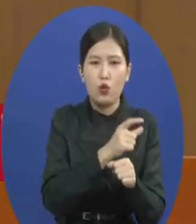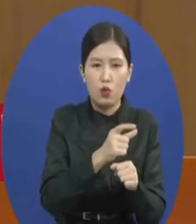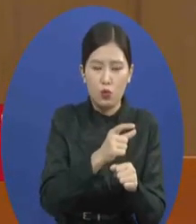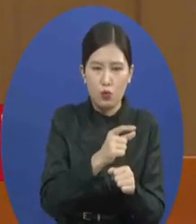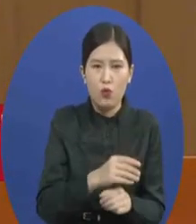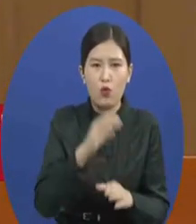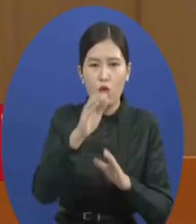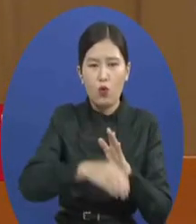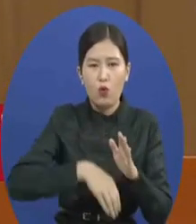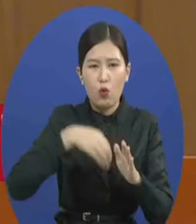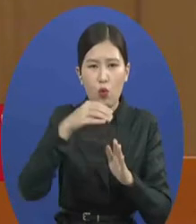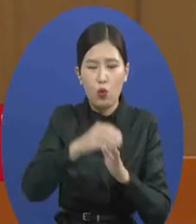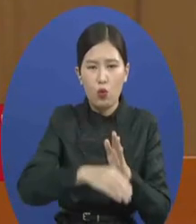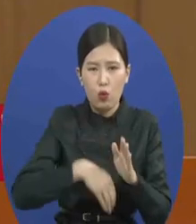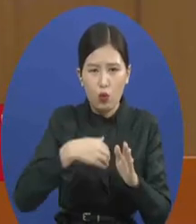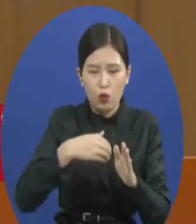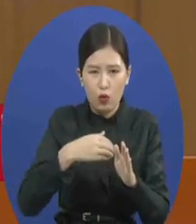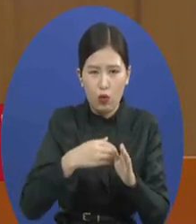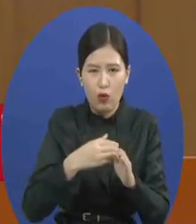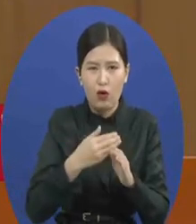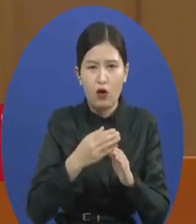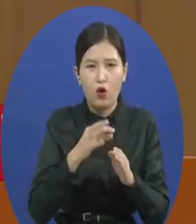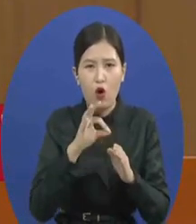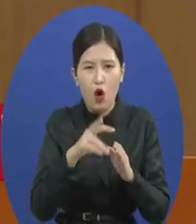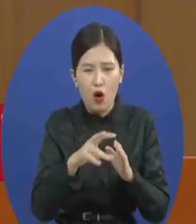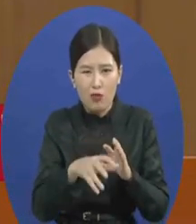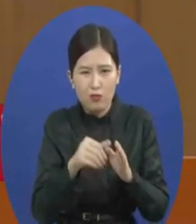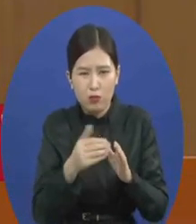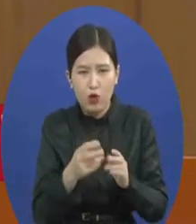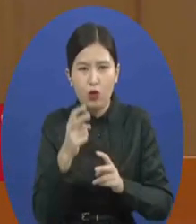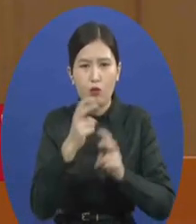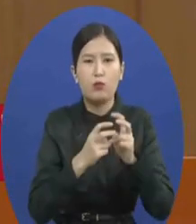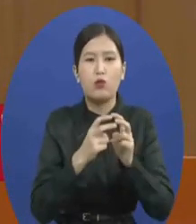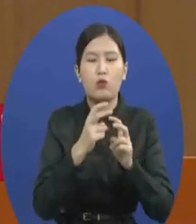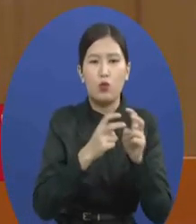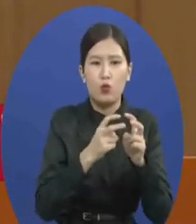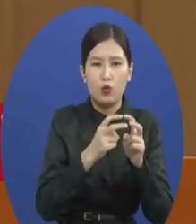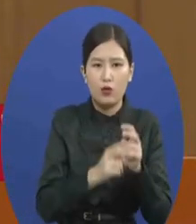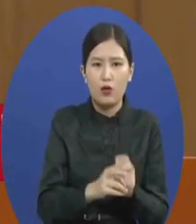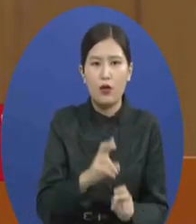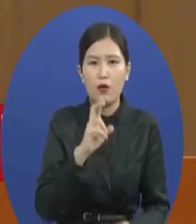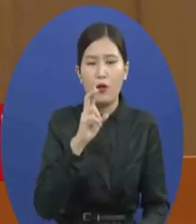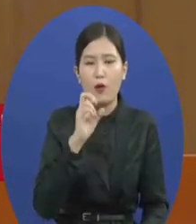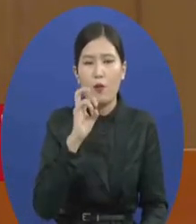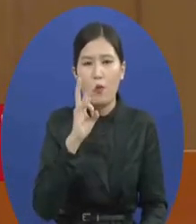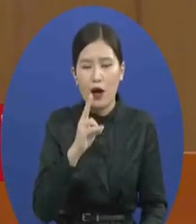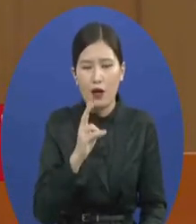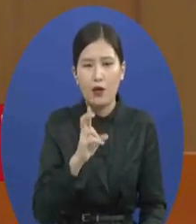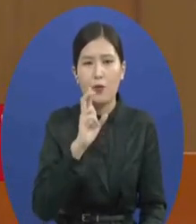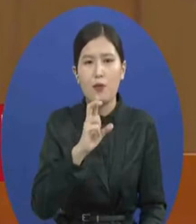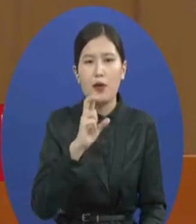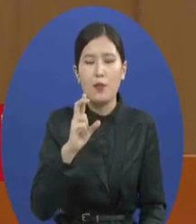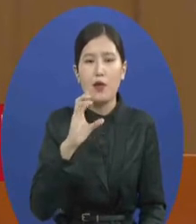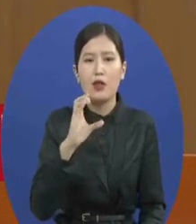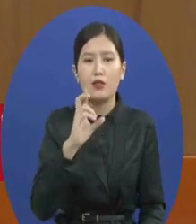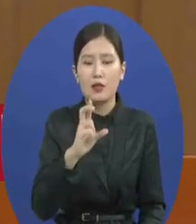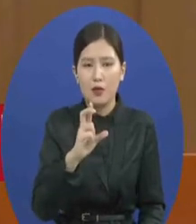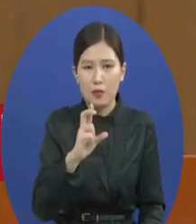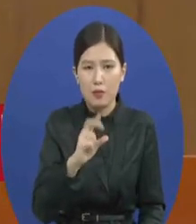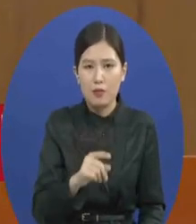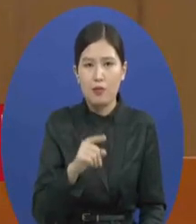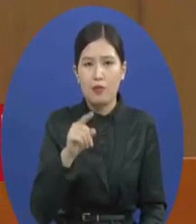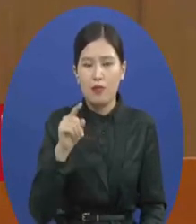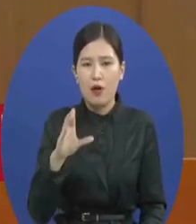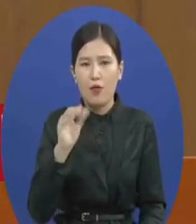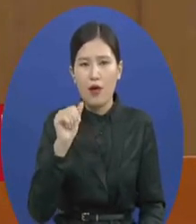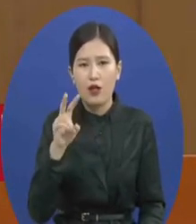уулуурхан олборлох боловсруулах үйлдвэр банк, банк бус санхүүгийн байгууллага крипто